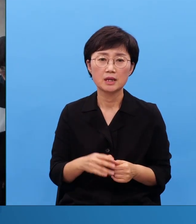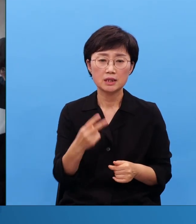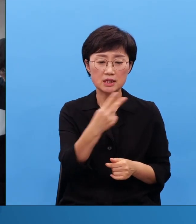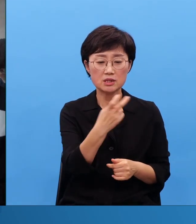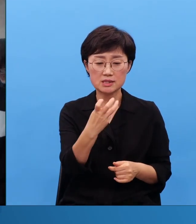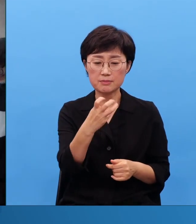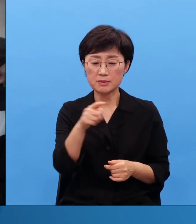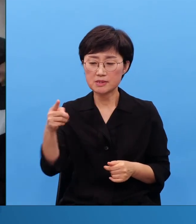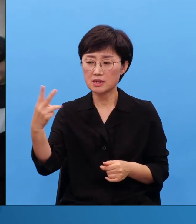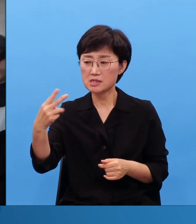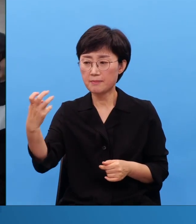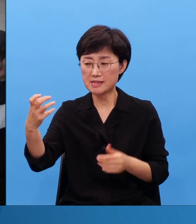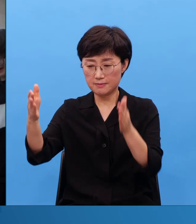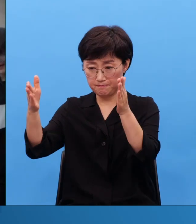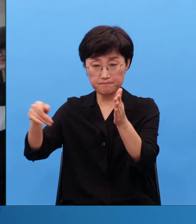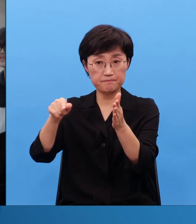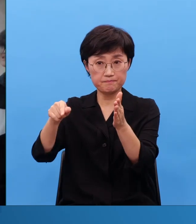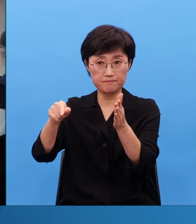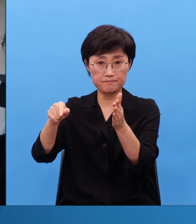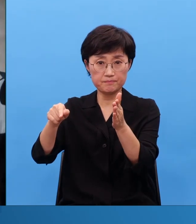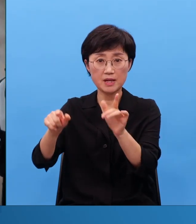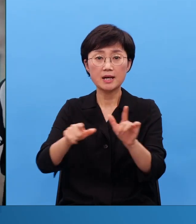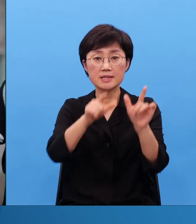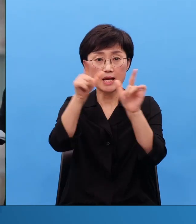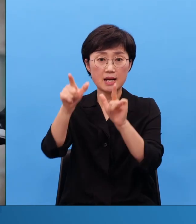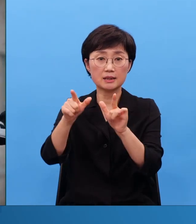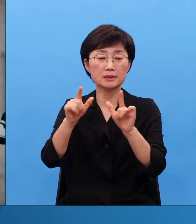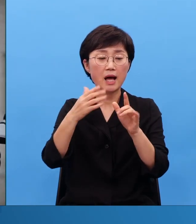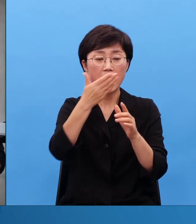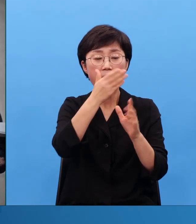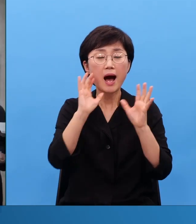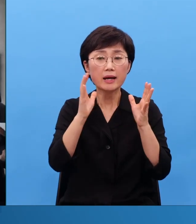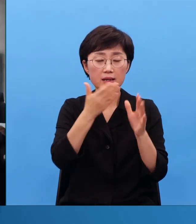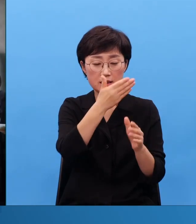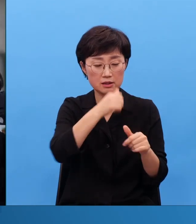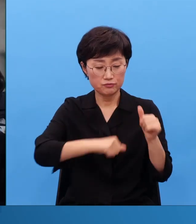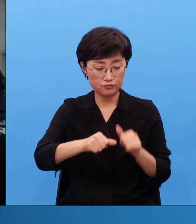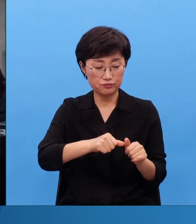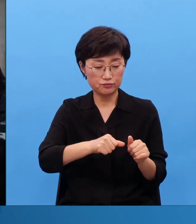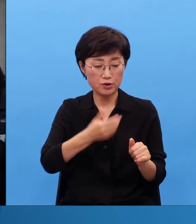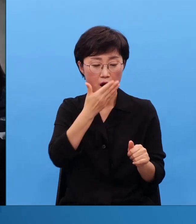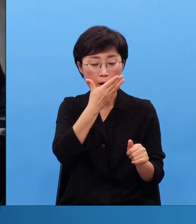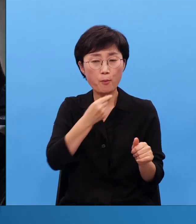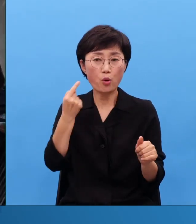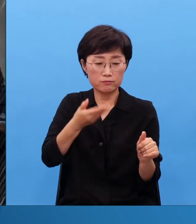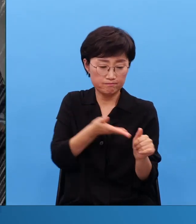2030-2080 시대를 살릴 후대들에게 전달되는 언약의 바톤입니다.